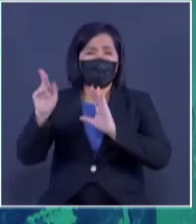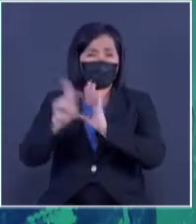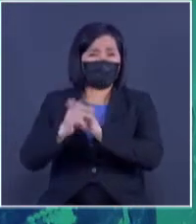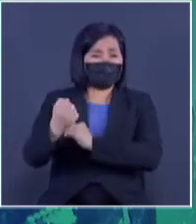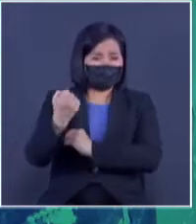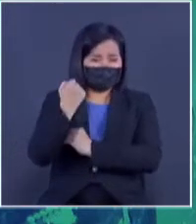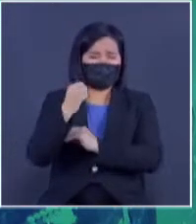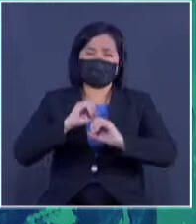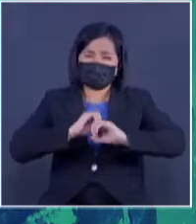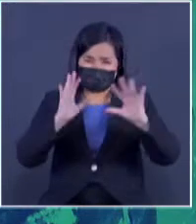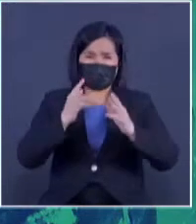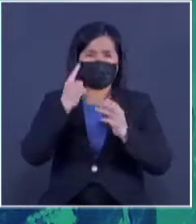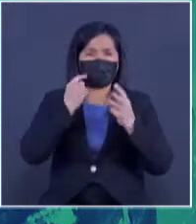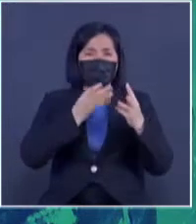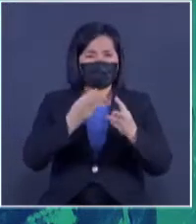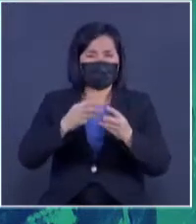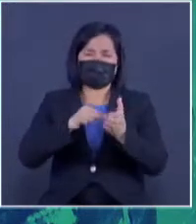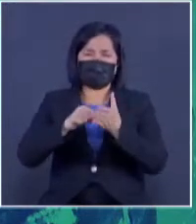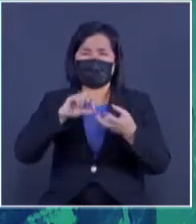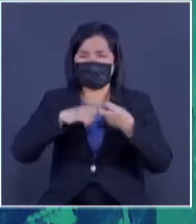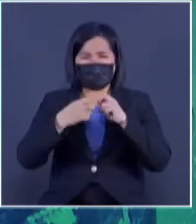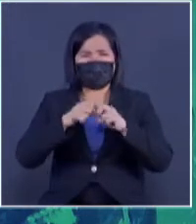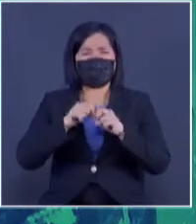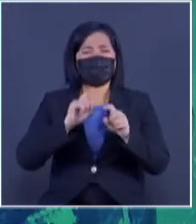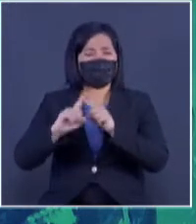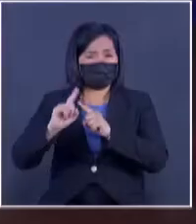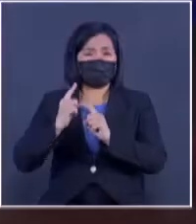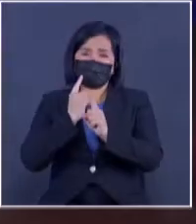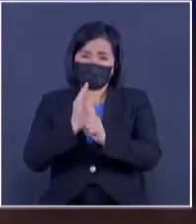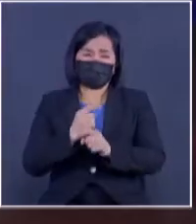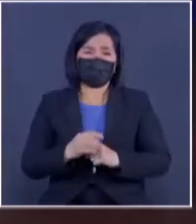ชัดเจนแล้วก็มีแนวทางในการเร่งแก้ไขปัญหาเหล่านี้ครับ